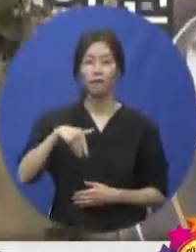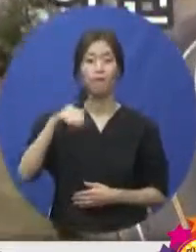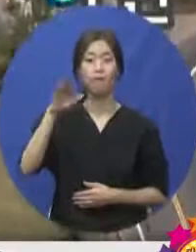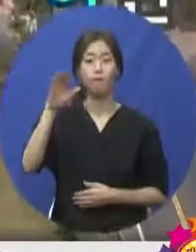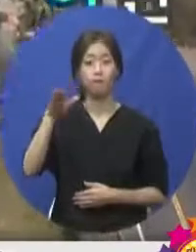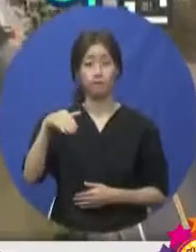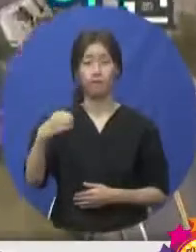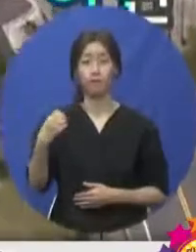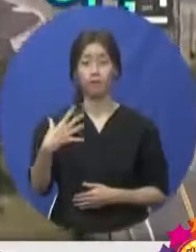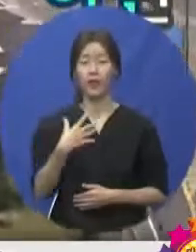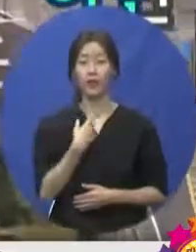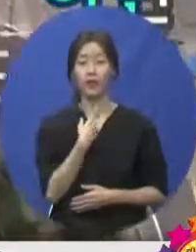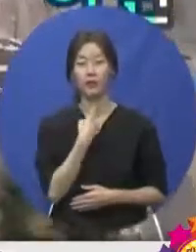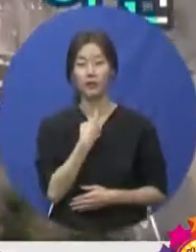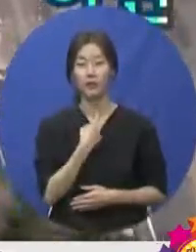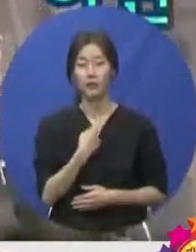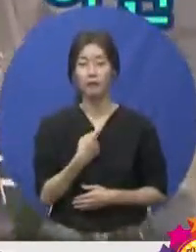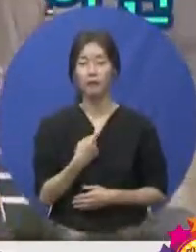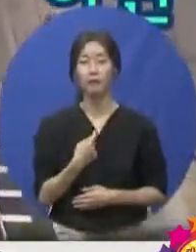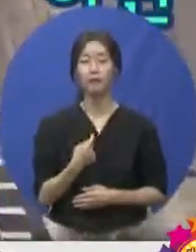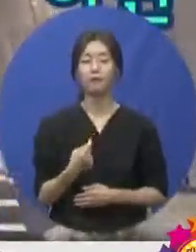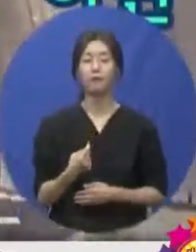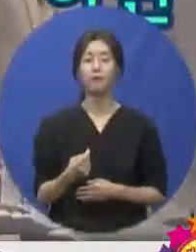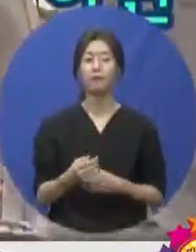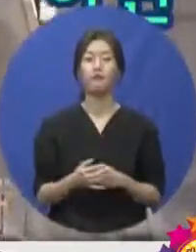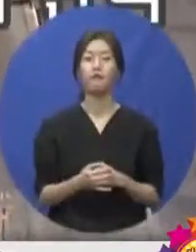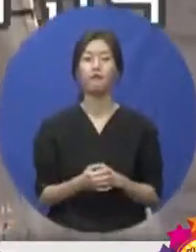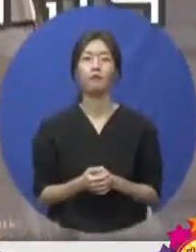찾아오라고 하던